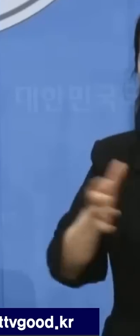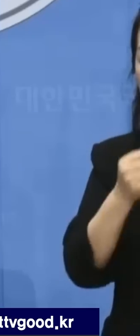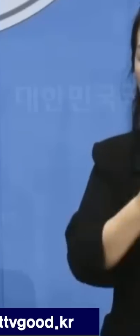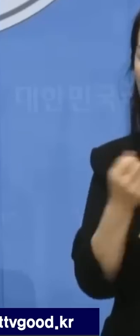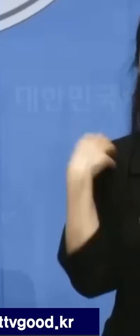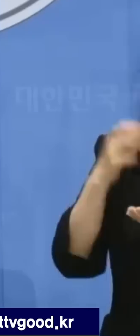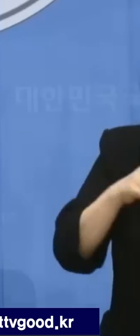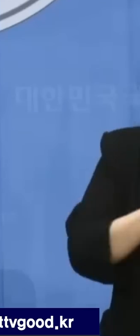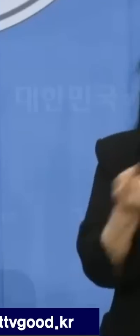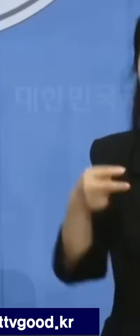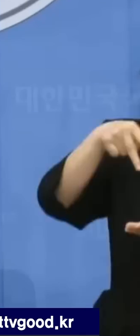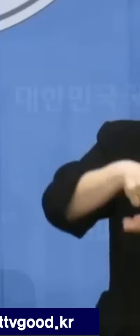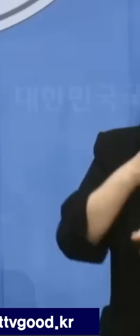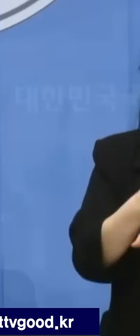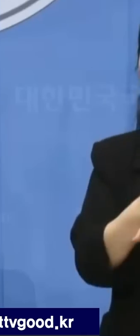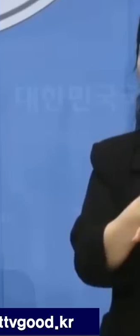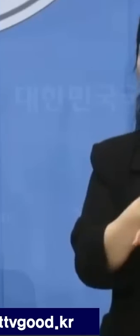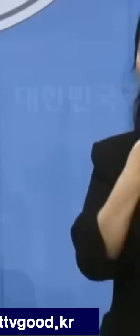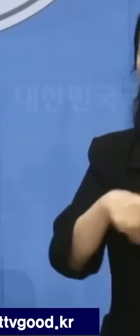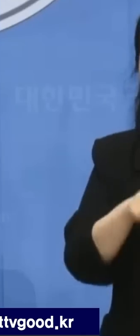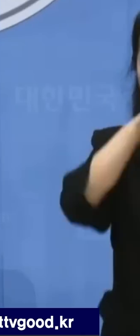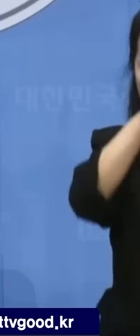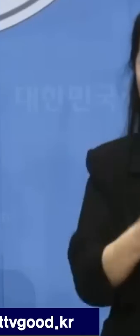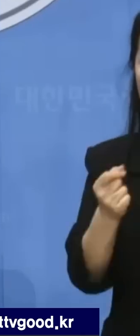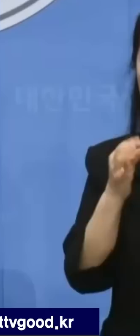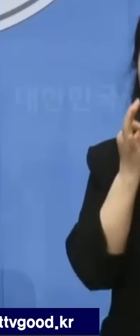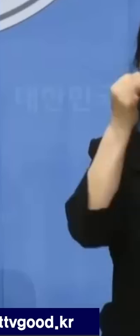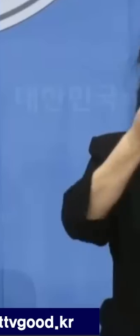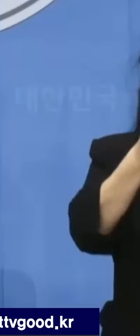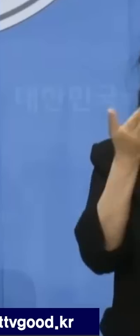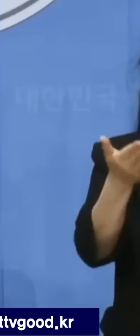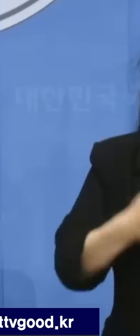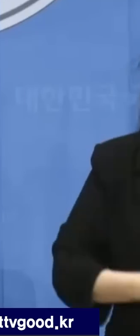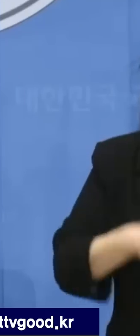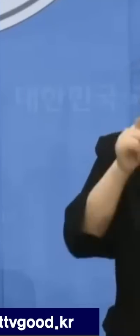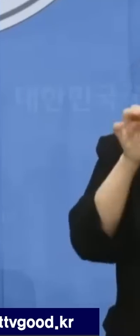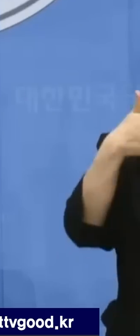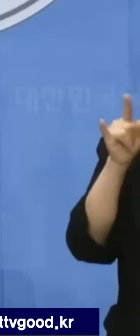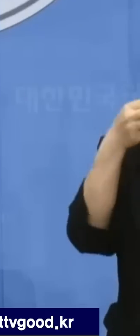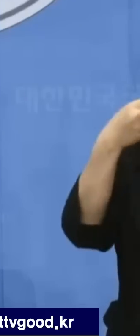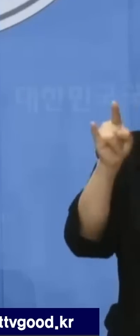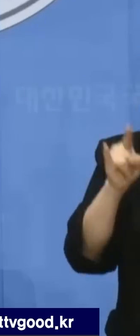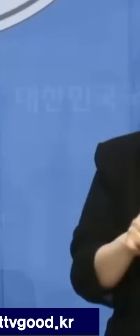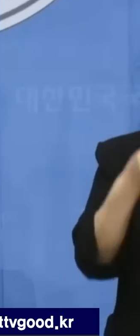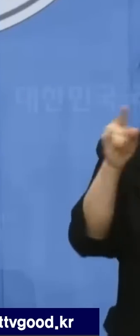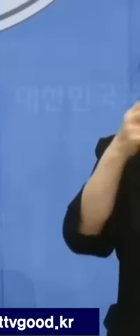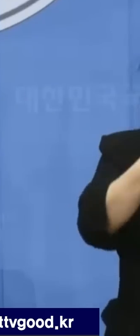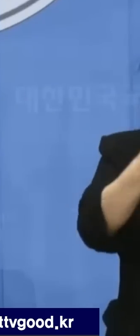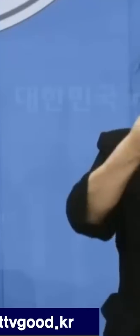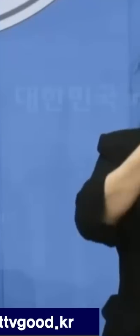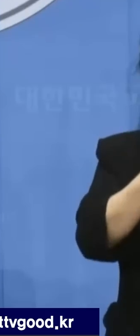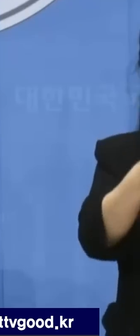일으켜 세우겠습니다. 그것을 위해 다음과 같이 하겠습니다. 정청래의 10대 약속.